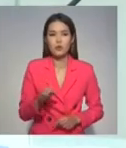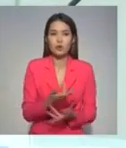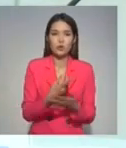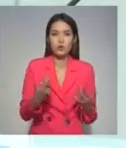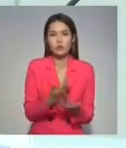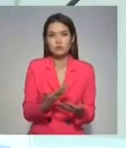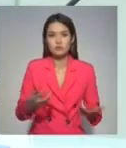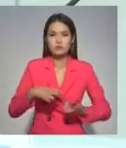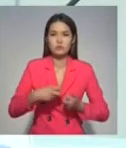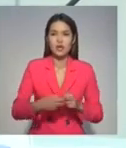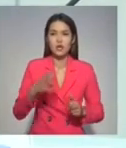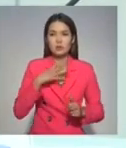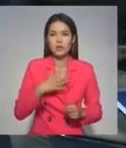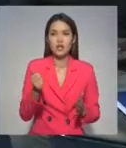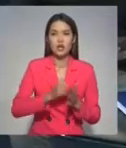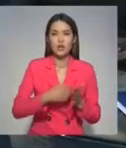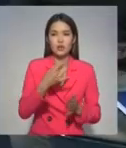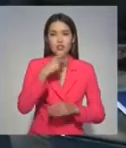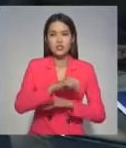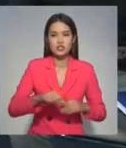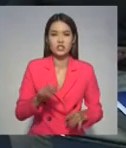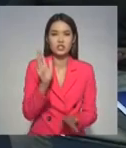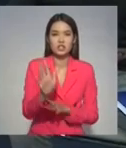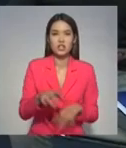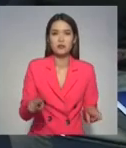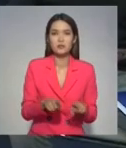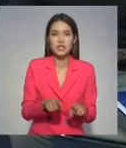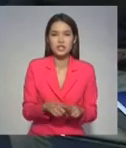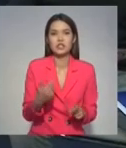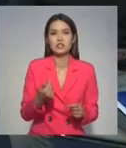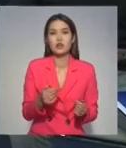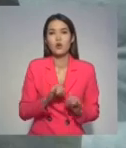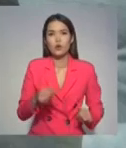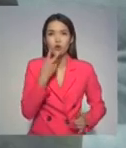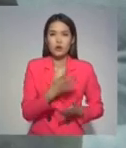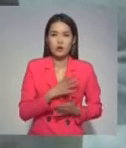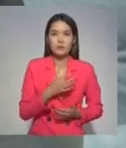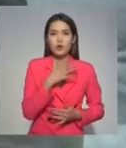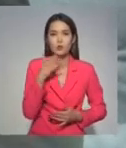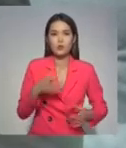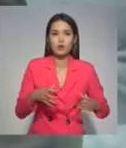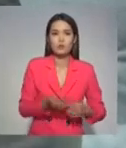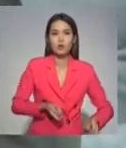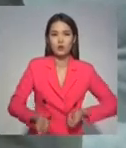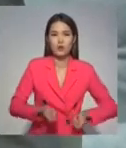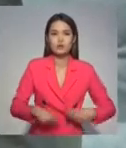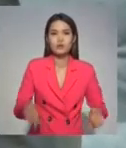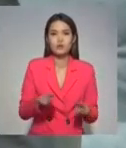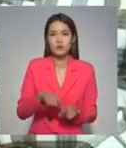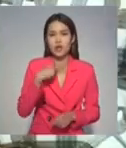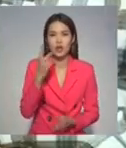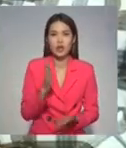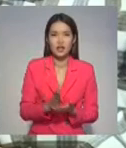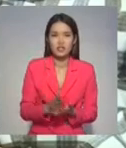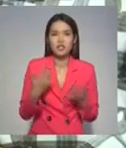болып тұр. Өйткені салық органдары тарапынан шетелдіктерден талап етілетін салық визасы қомақты инвестиция тартып отырғандарды тығырыққа тіреп тұр.